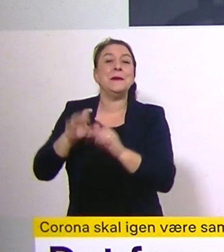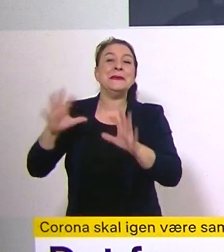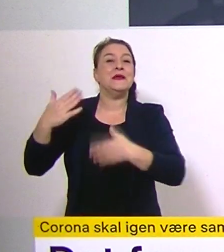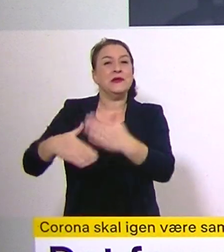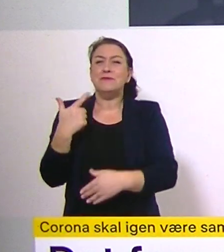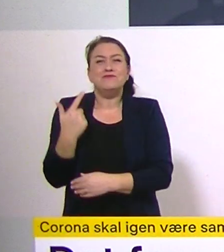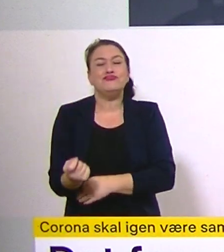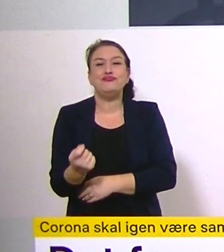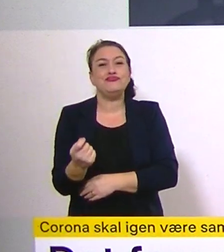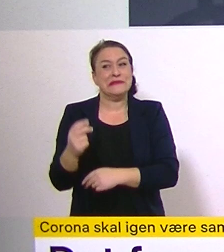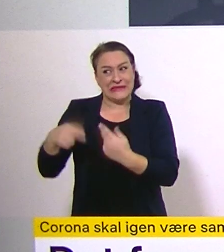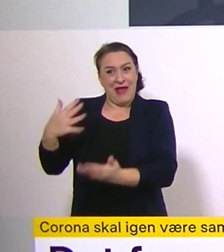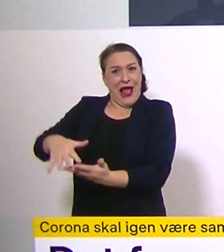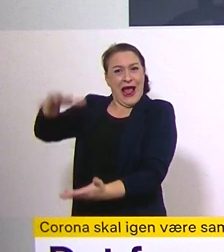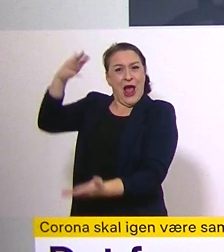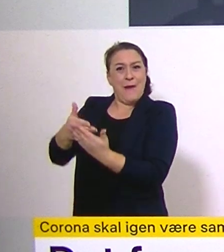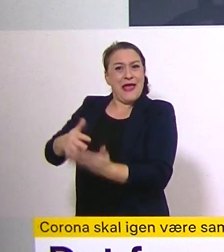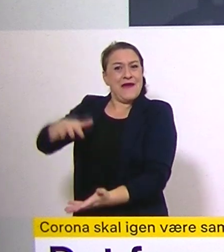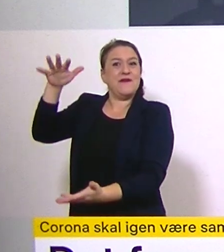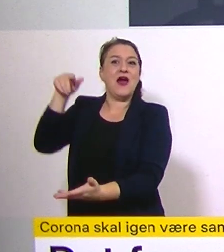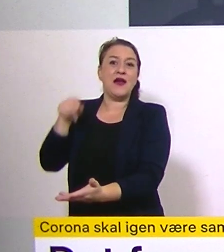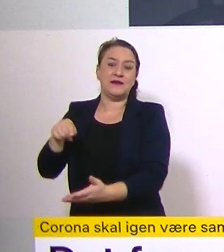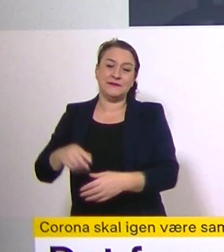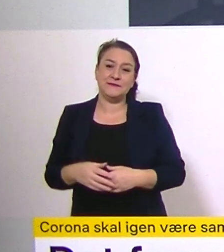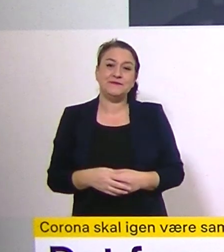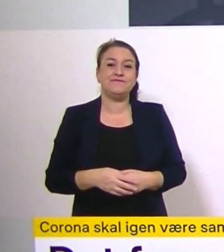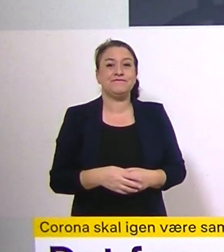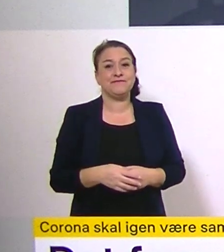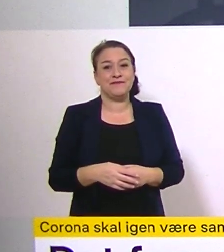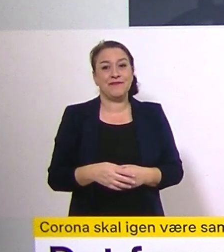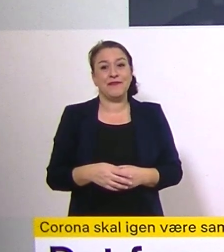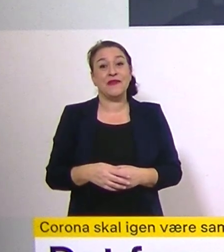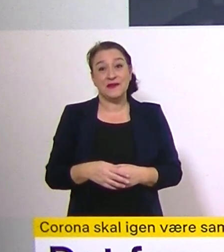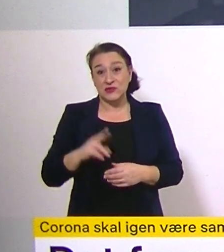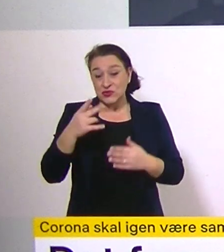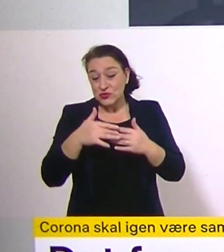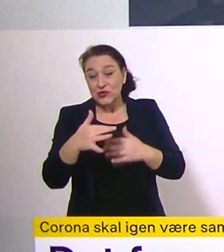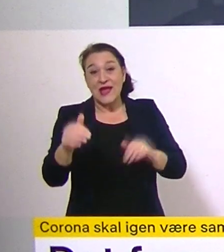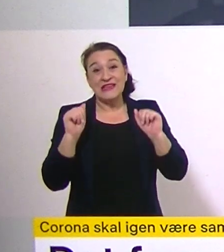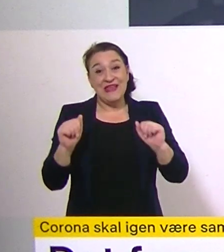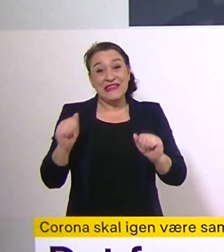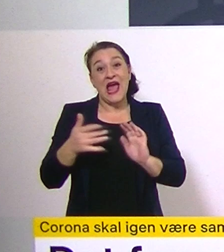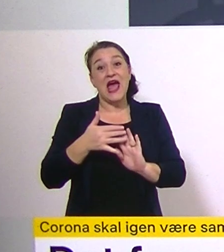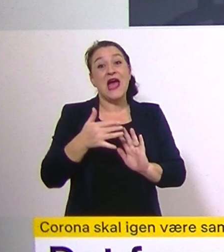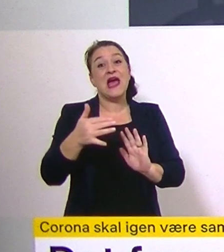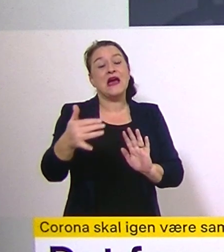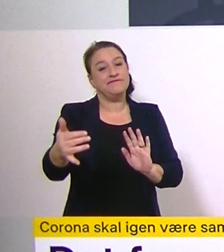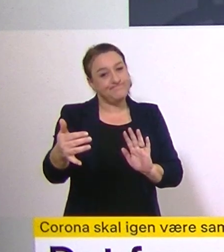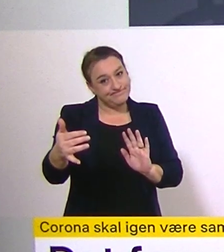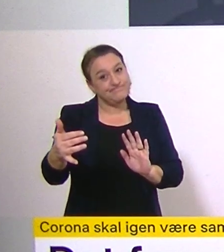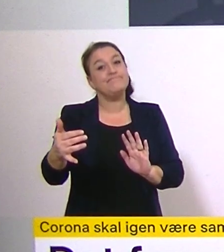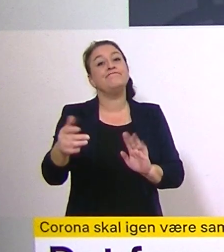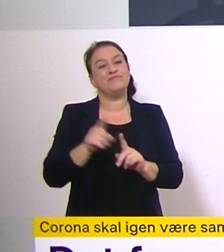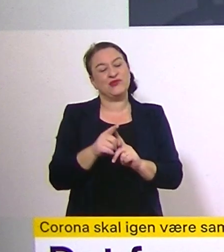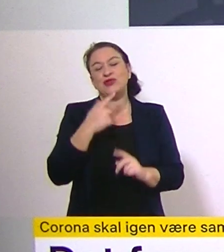Og vi har kun lige taget hul på vintersæsonen. En sæson, som typisk medfører mere travlhed i sundhedsvæsenet.